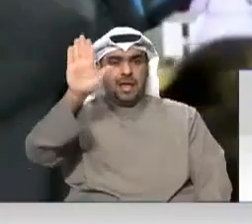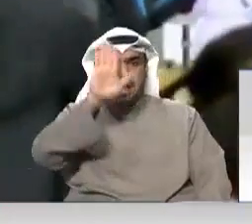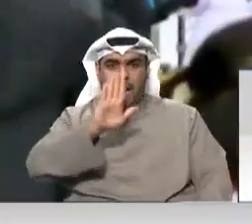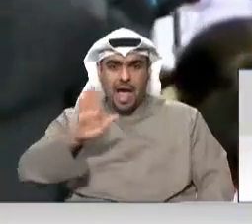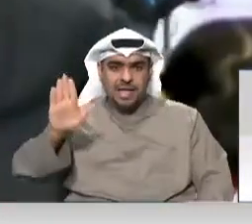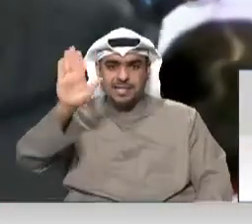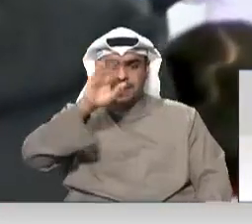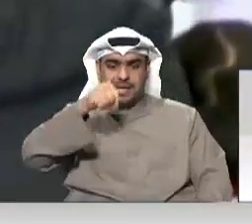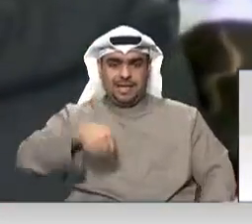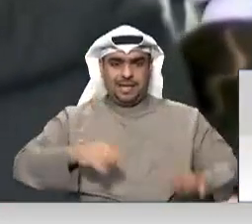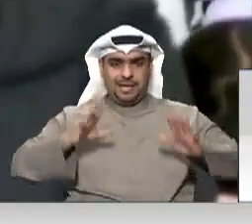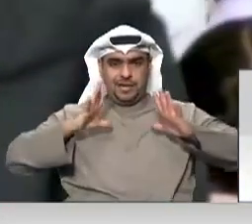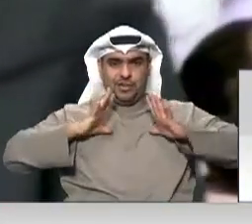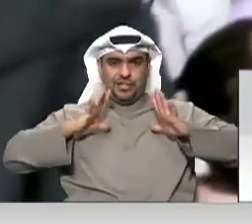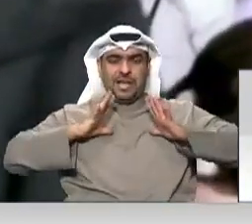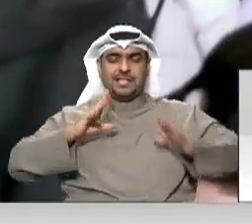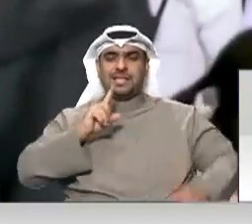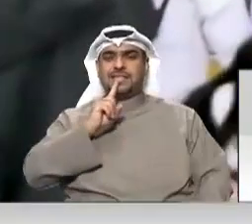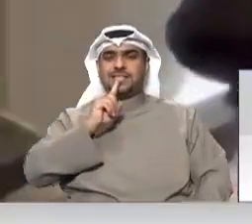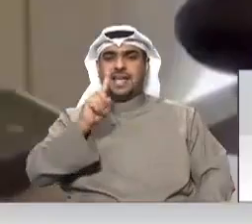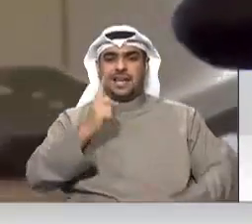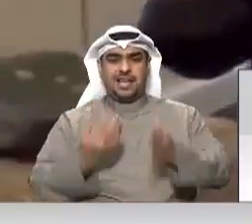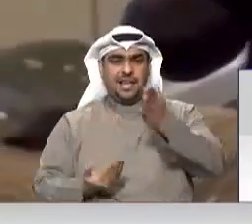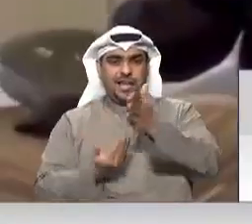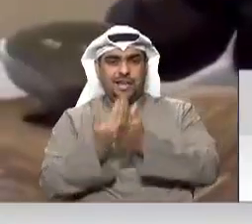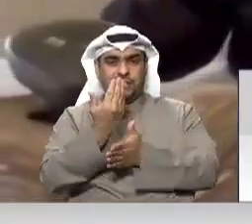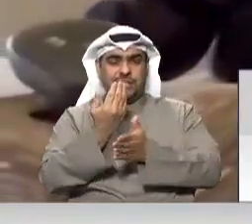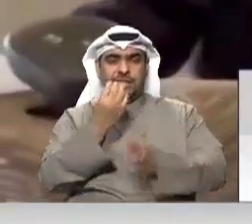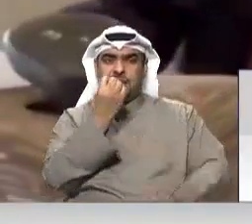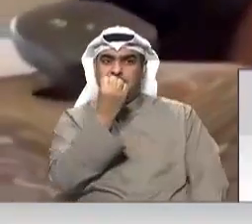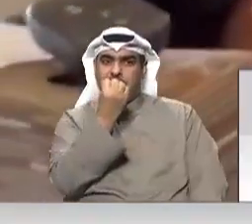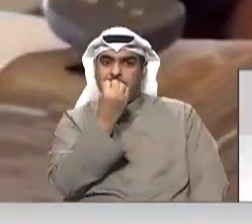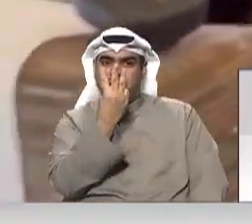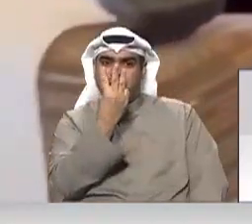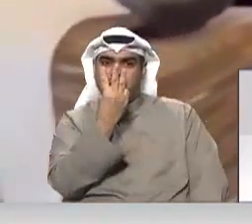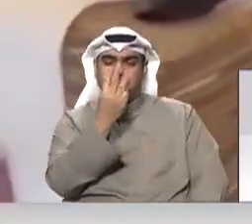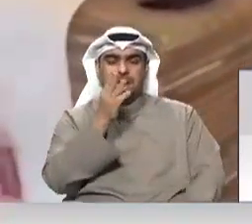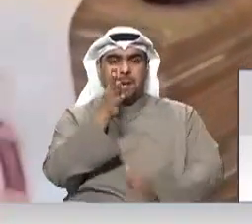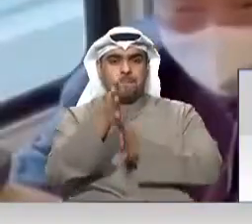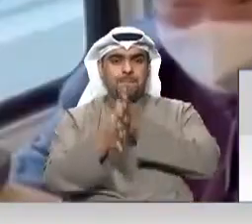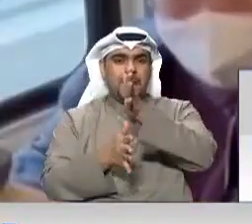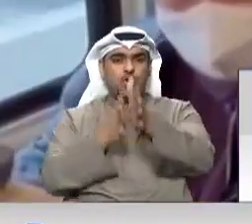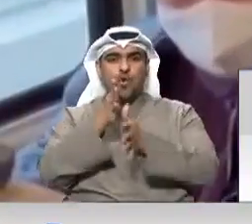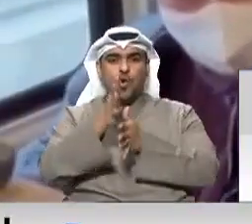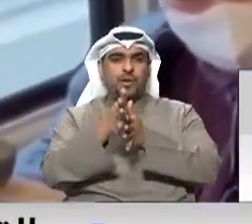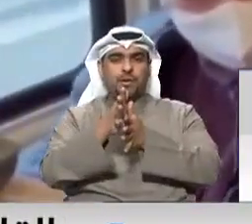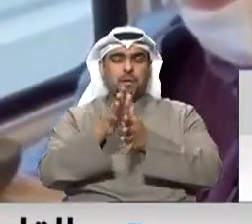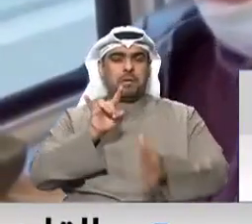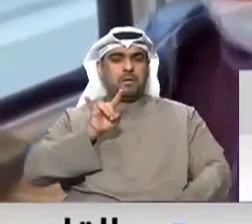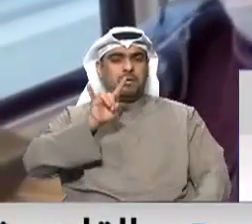الحالية مستويات 300 مليون رحلة، بما يشكل زيادة بنحو